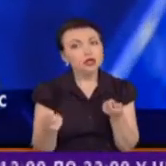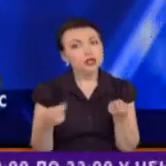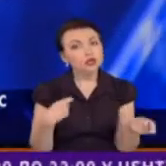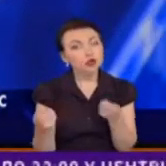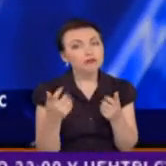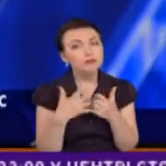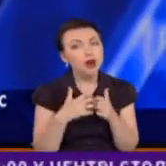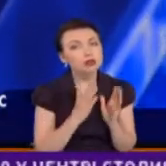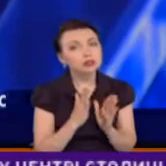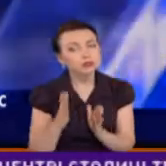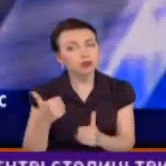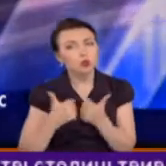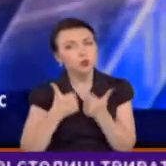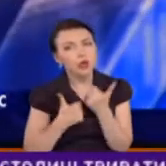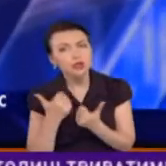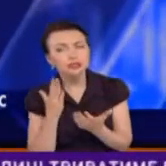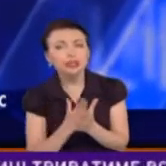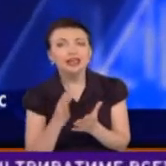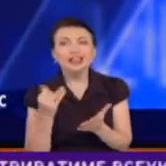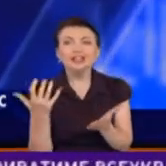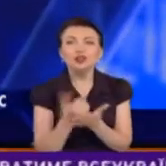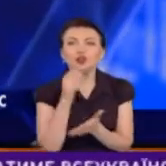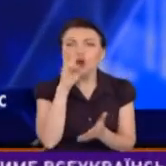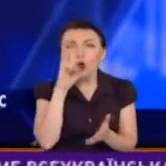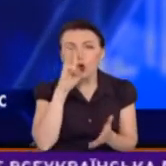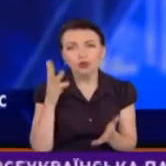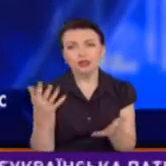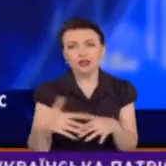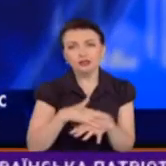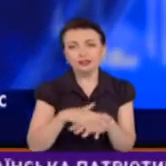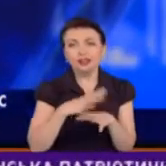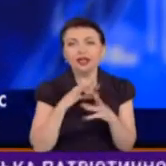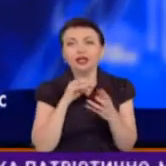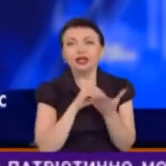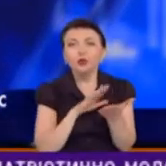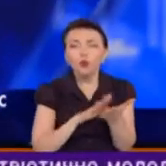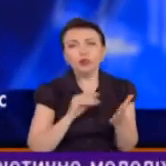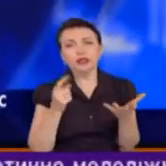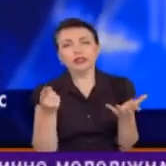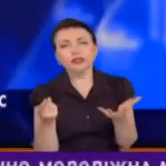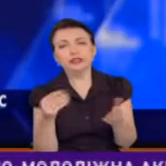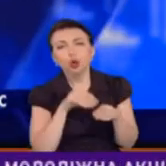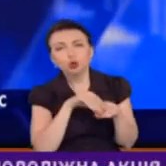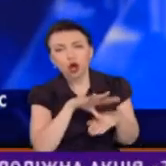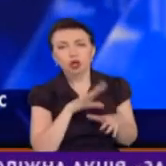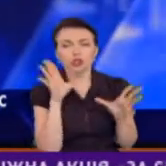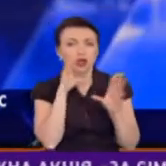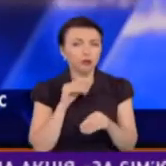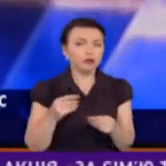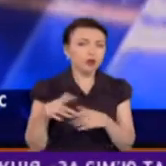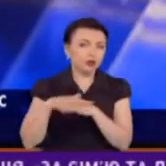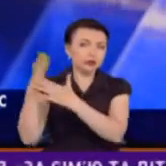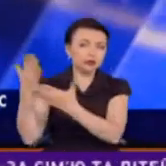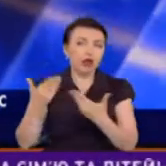механізми, реальна конкуренція і доходи населення, ну, то, і облік, і заощадження, яке дозволяє це робити. А ми за